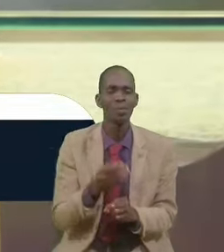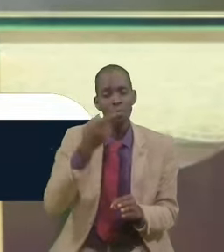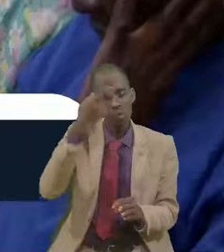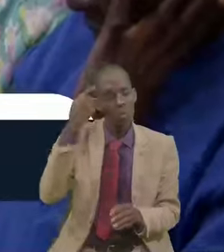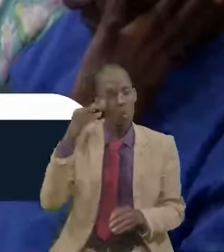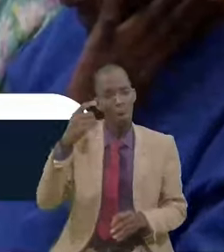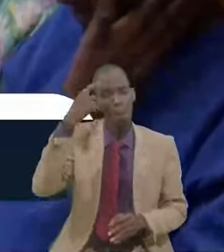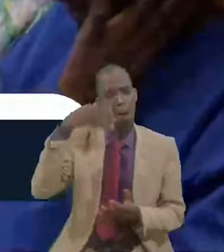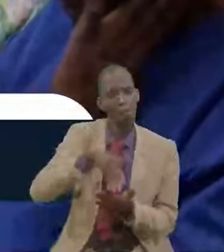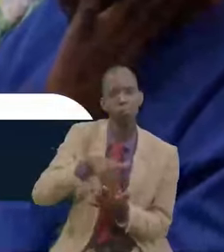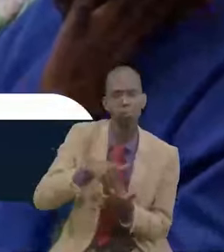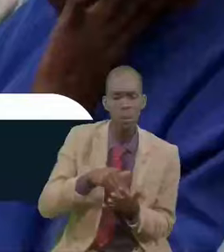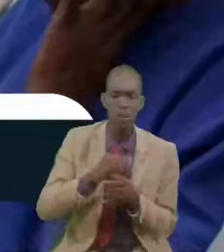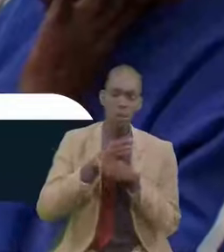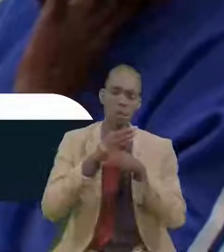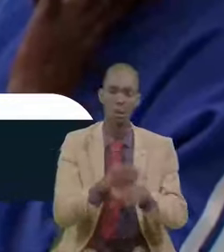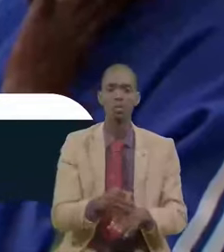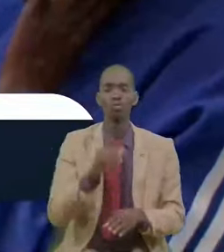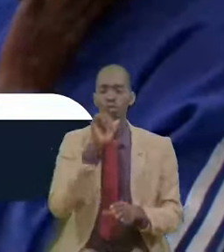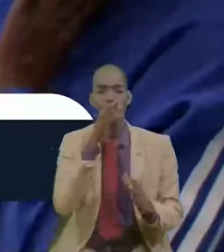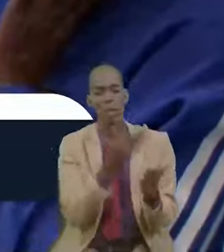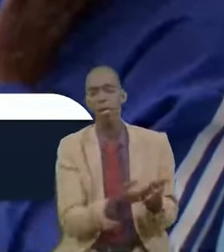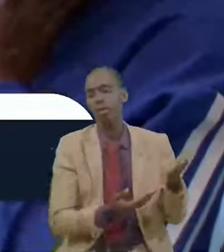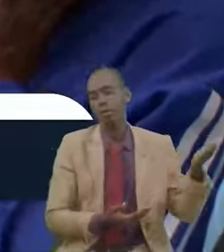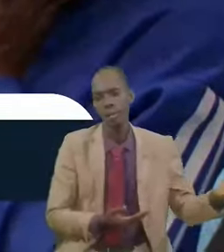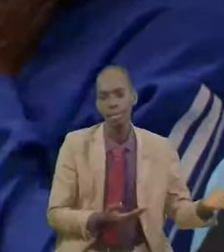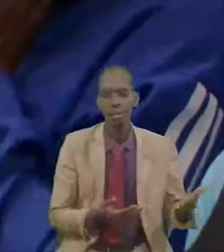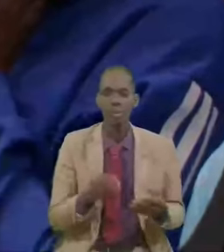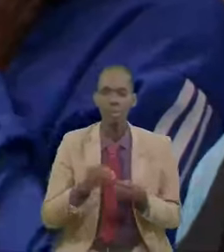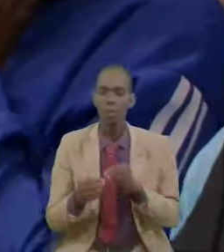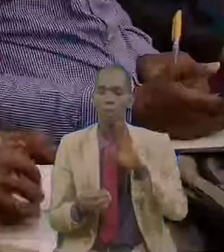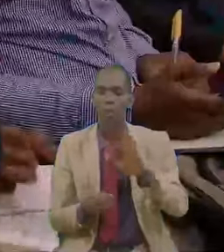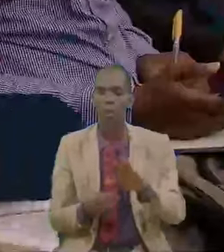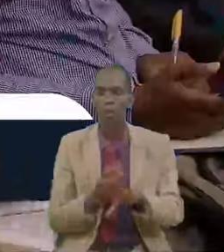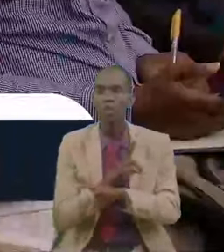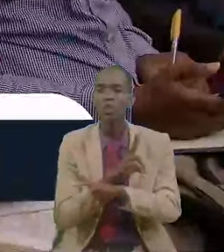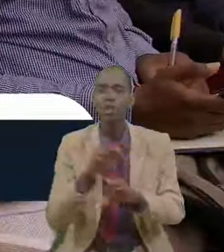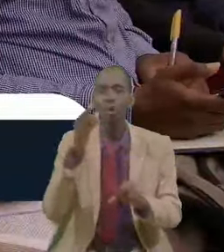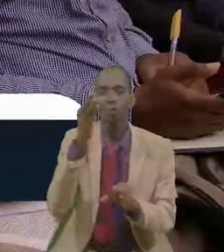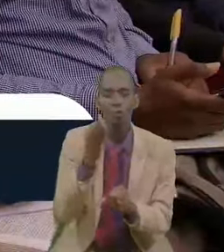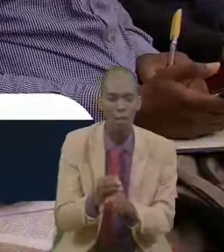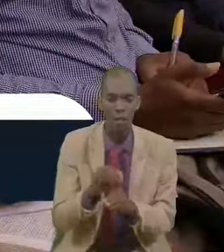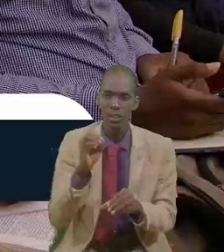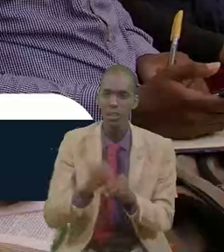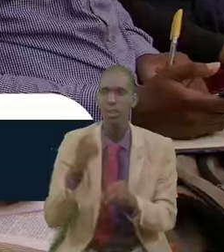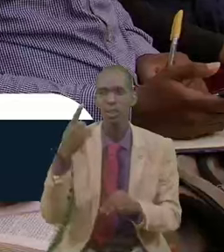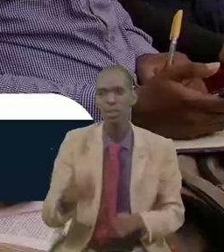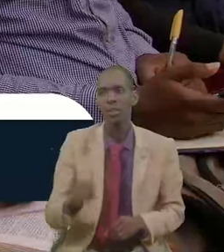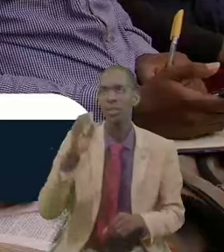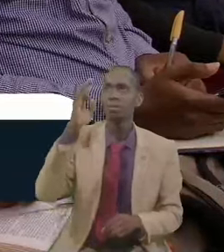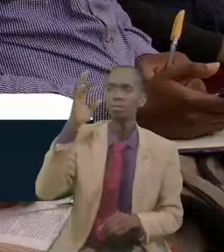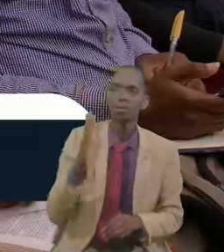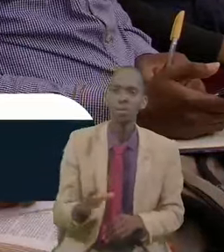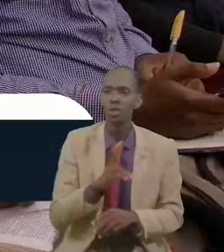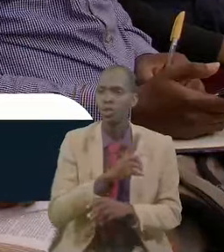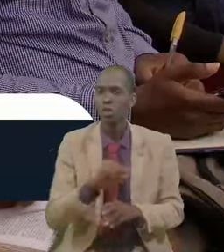d'esprit qui les a empêchés. Numéro 5, c'est le manque de foi. C'est le manque de foi